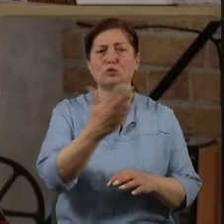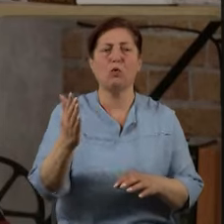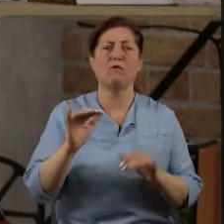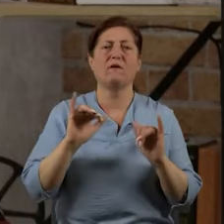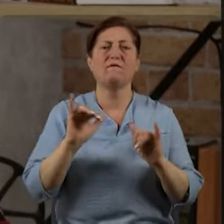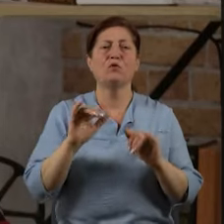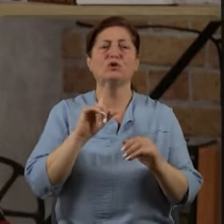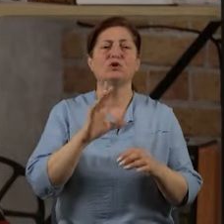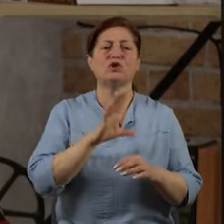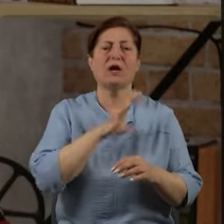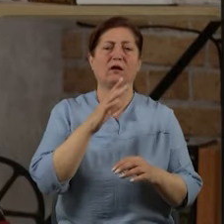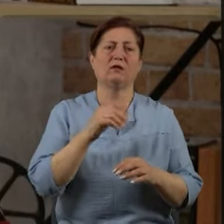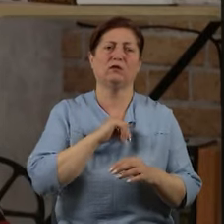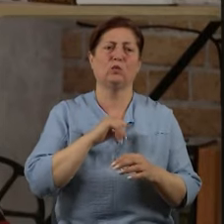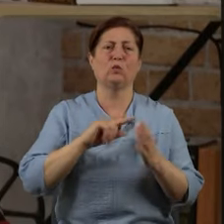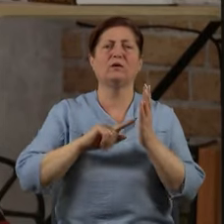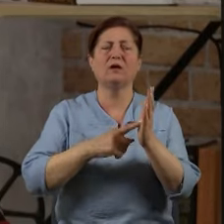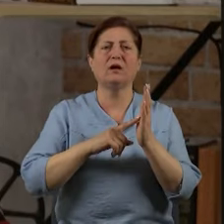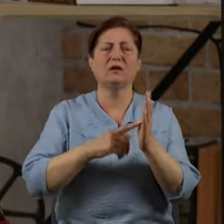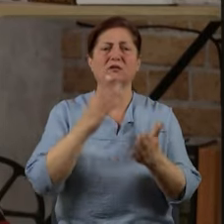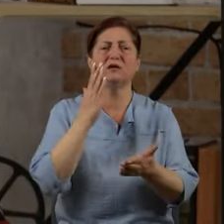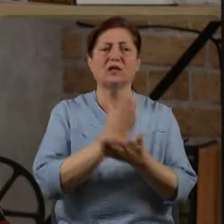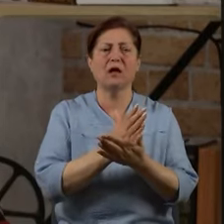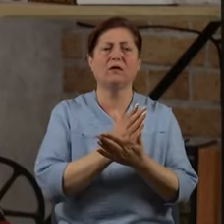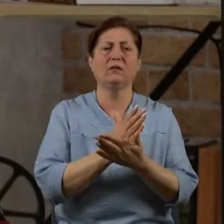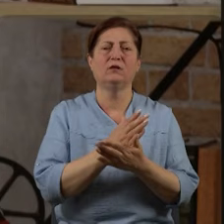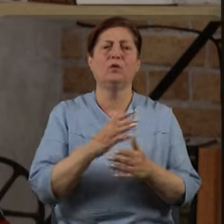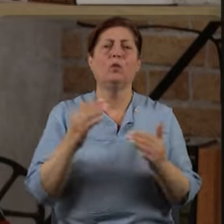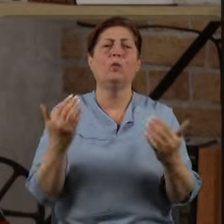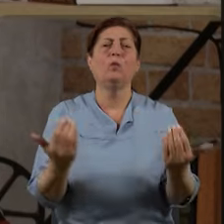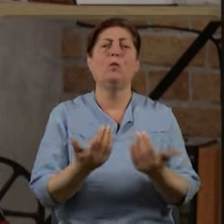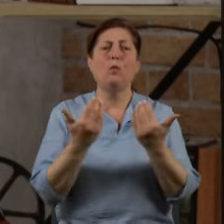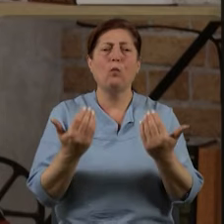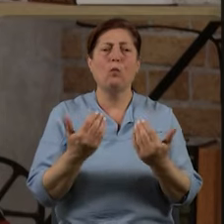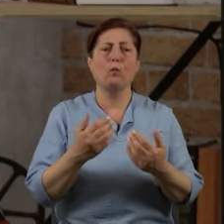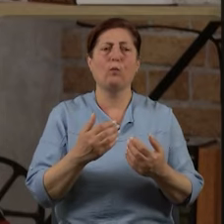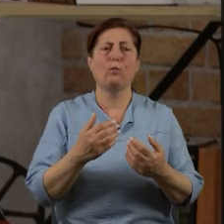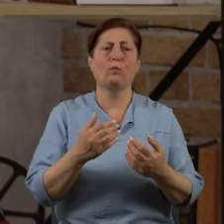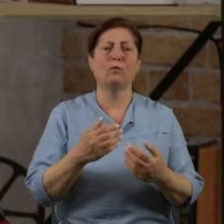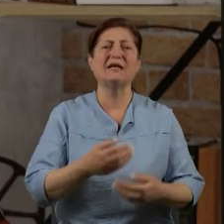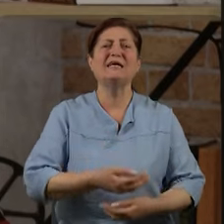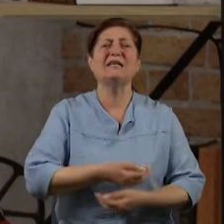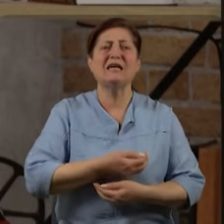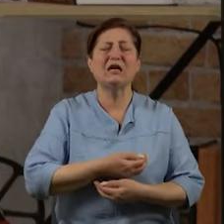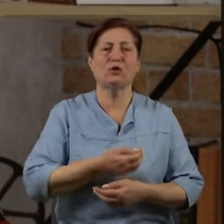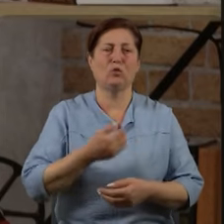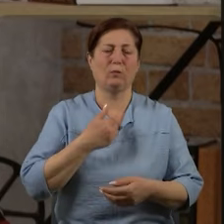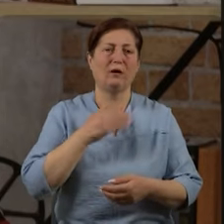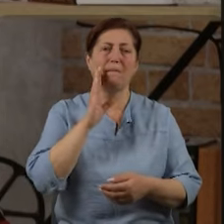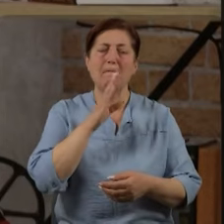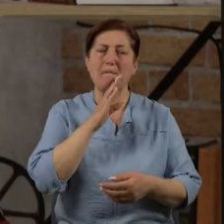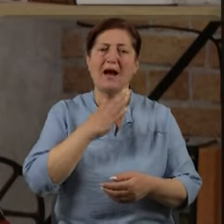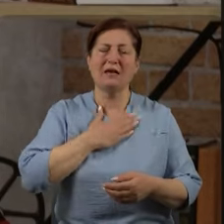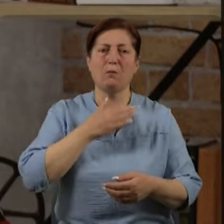այնտեղ շատ նուրբ ակնարկներ կան նաեւ դրա մասին, ասում է ում գրկում է հեկեկում քո որդին, մայրի Մանուշ ու հանգին, հա,